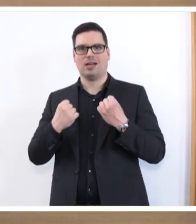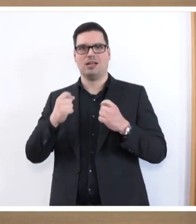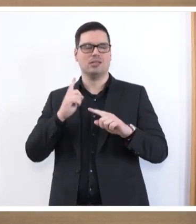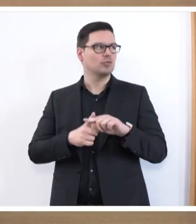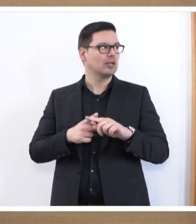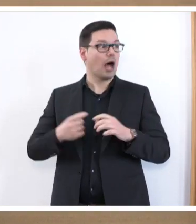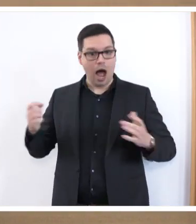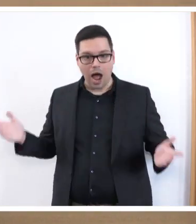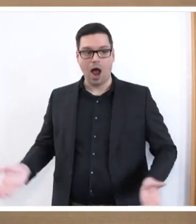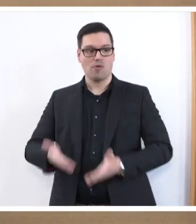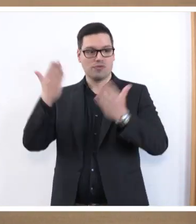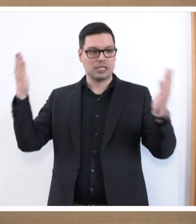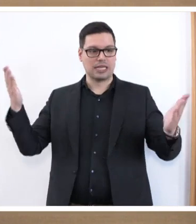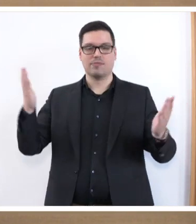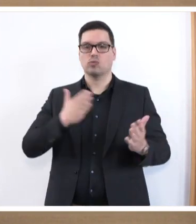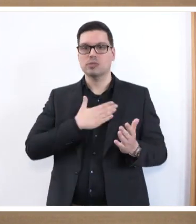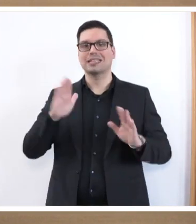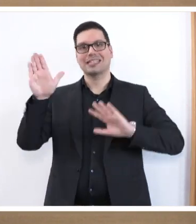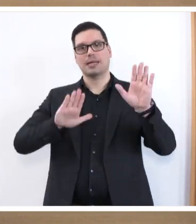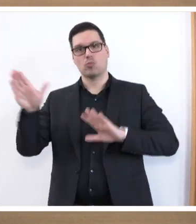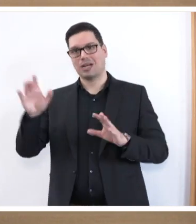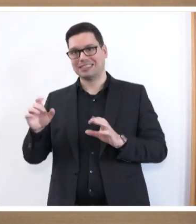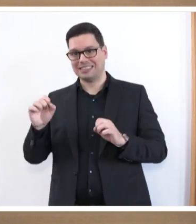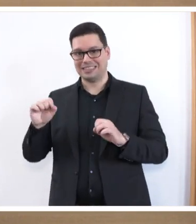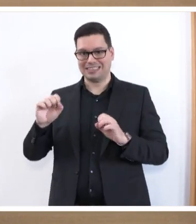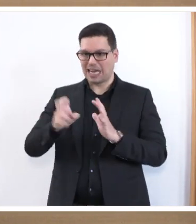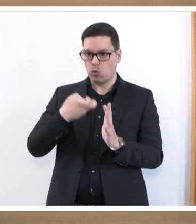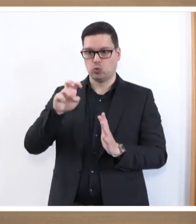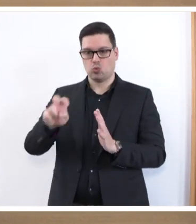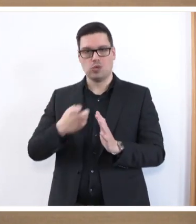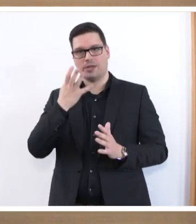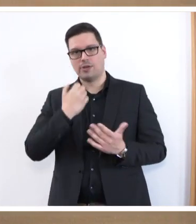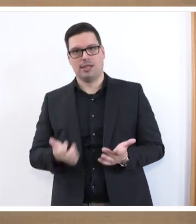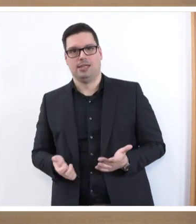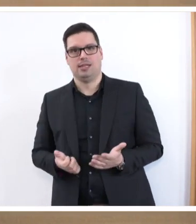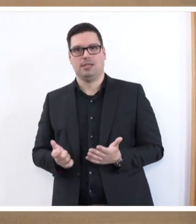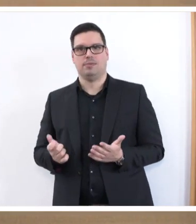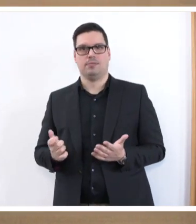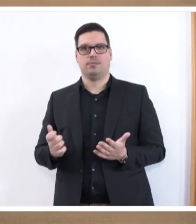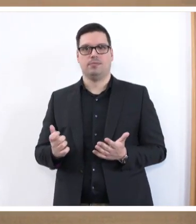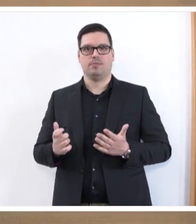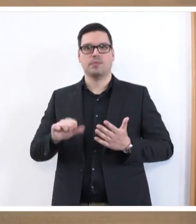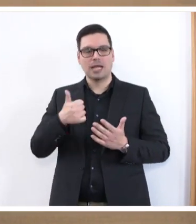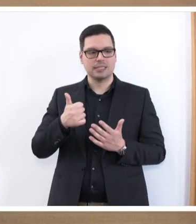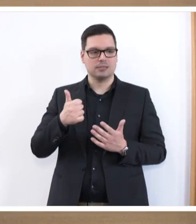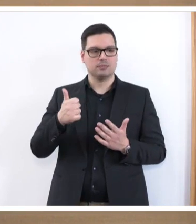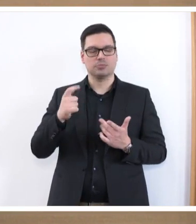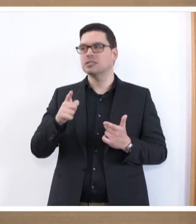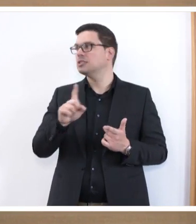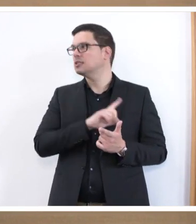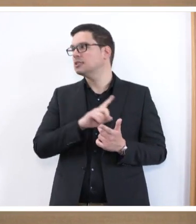verleihen, die unsere Demokratie von innen heraus aushöhlen wollen. Es gibt einen Aspekt, den ich mir selbst nicht